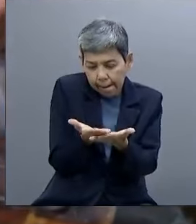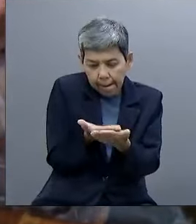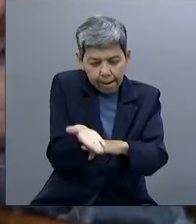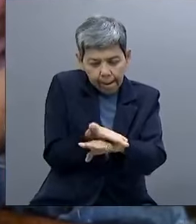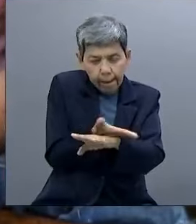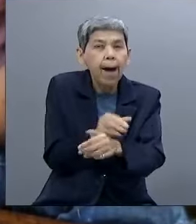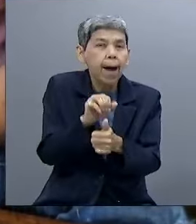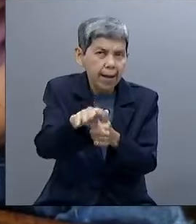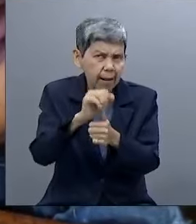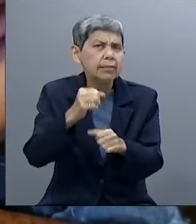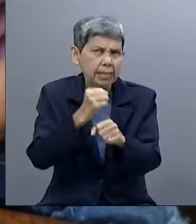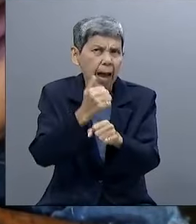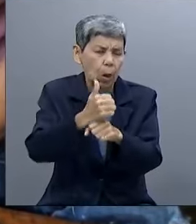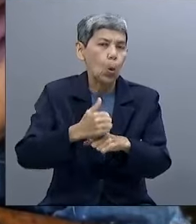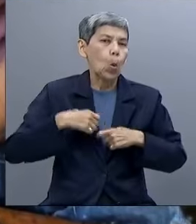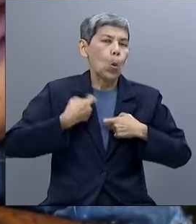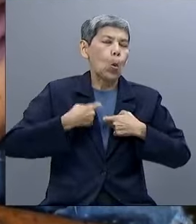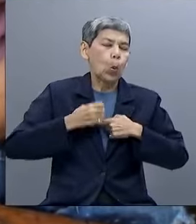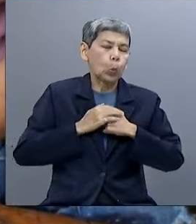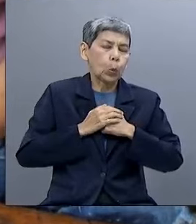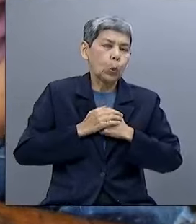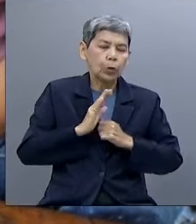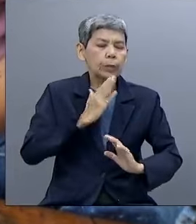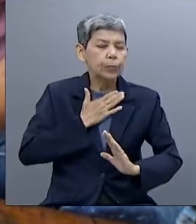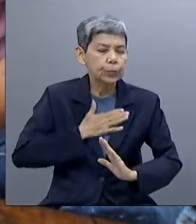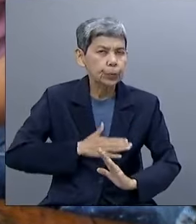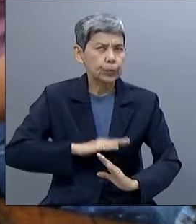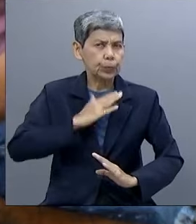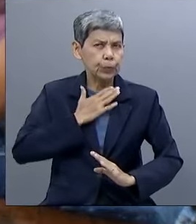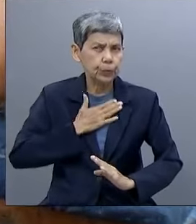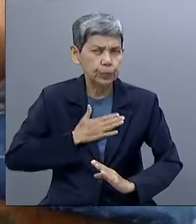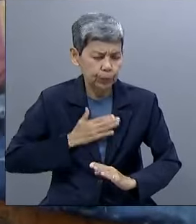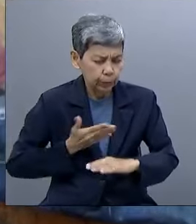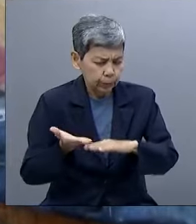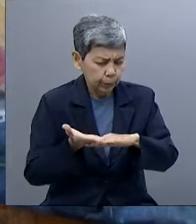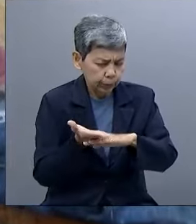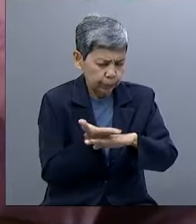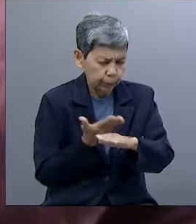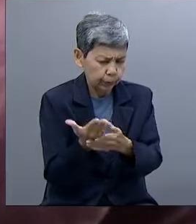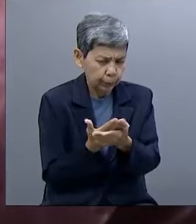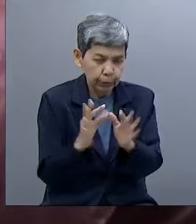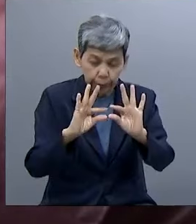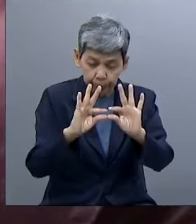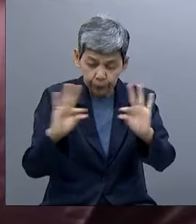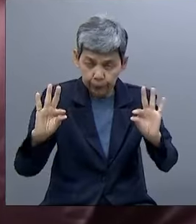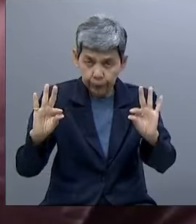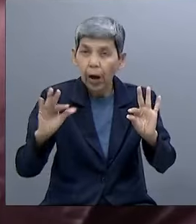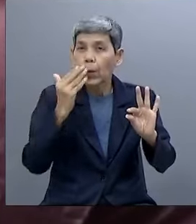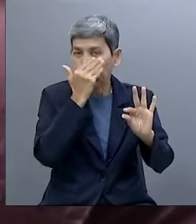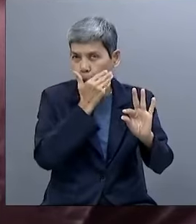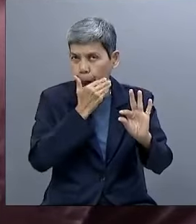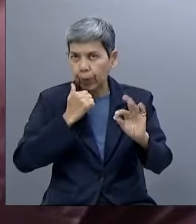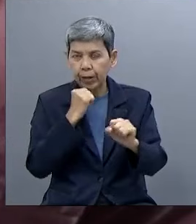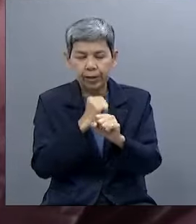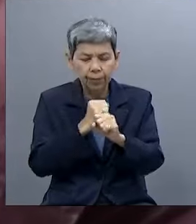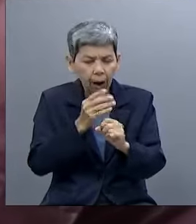ค่ะไม่ยากแต่ก็ไม่ง่ายนะคะต้องใจเย็นกะให้ถูกเล็งให้พอดีก็จะได้เนื้อปลาแล่ชิ้นสวยๆสร้างประส